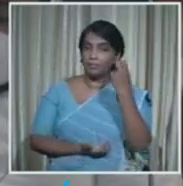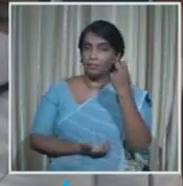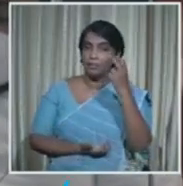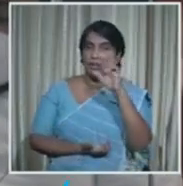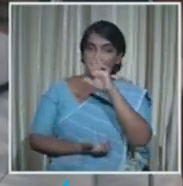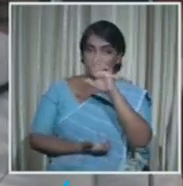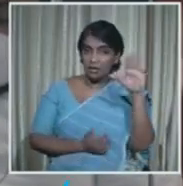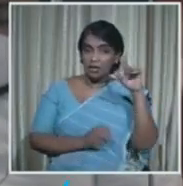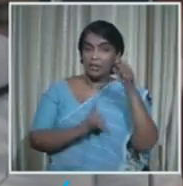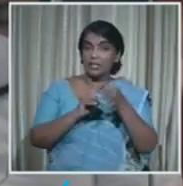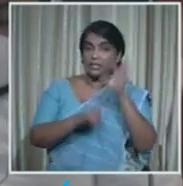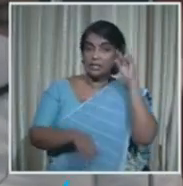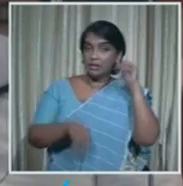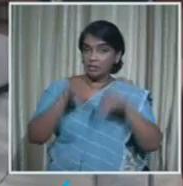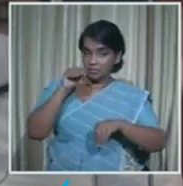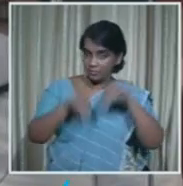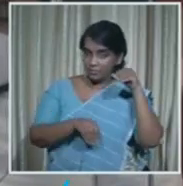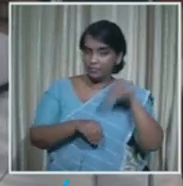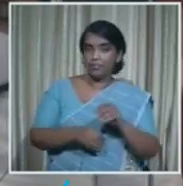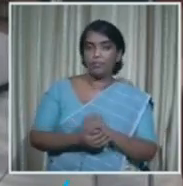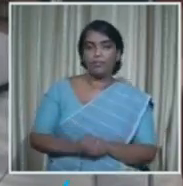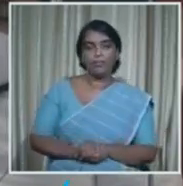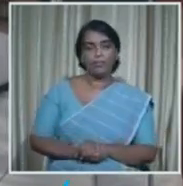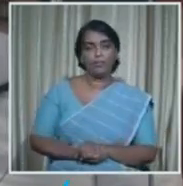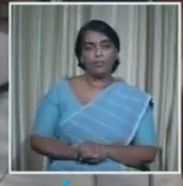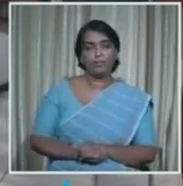2019 ජනාධිපතිවරණය